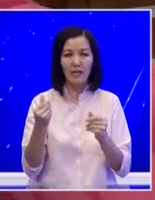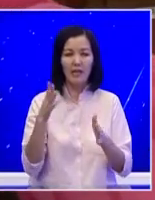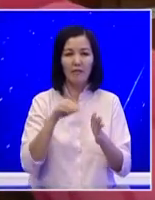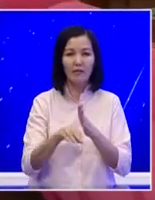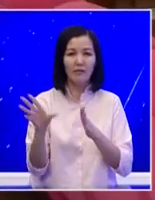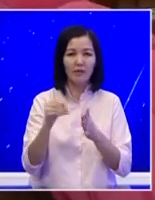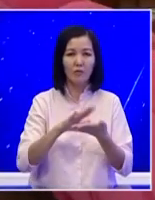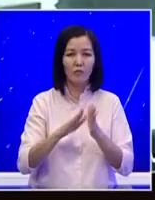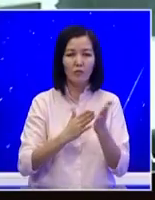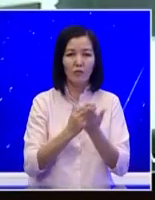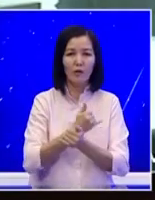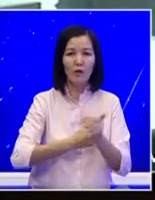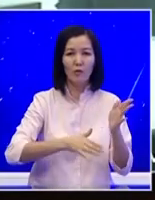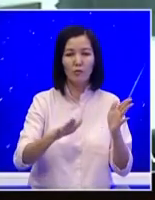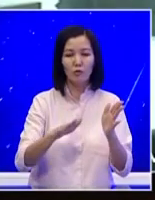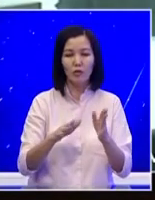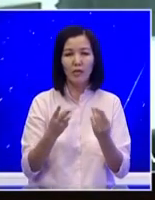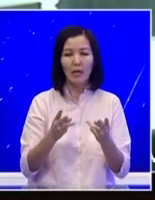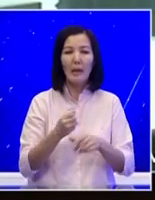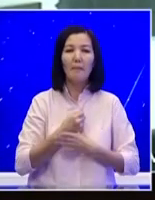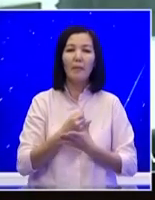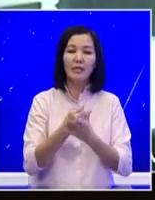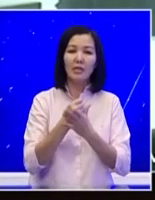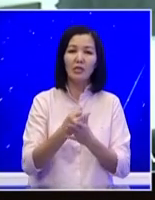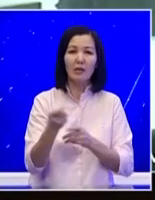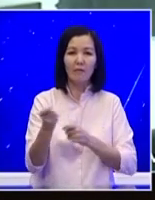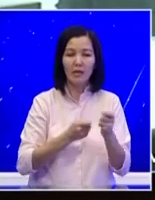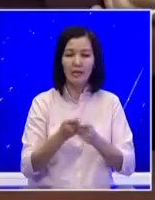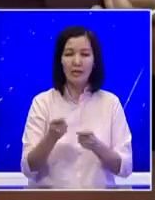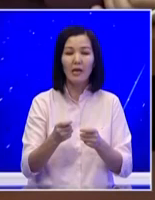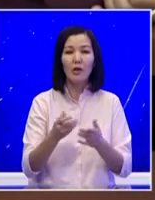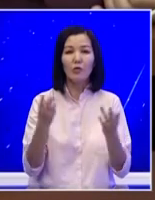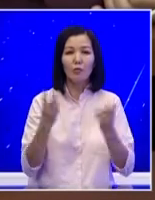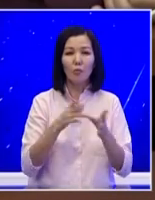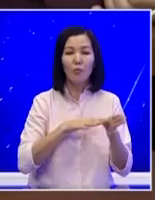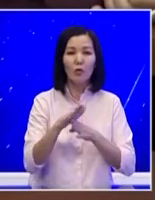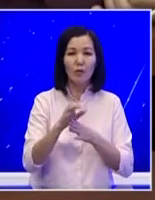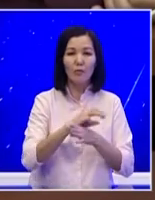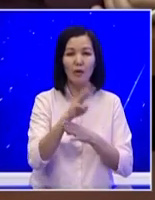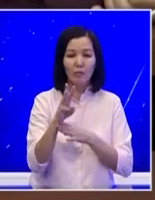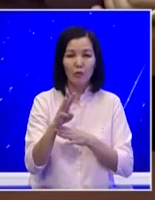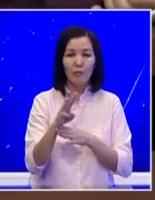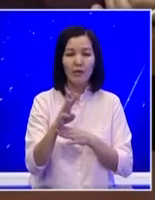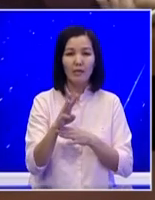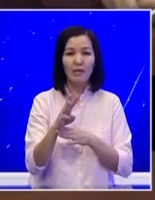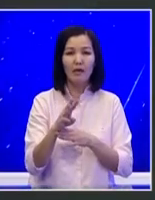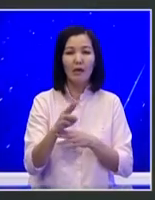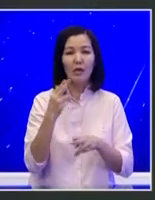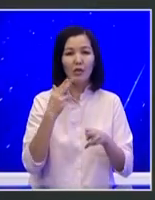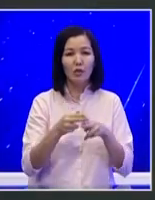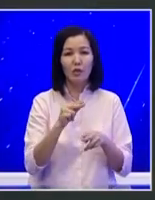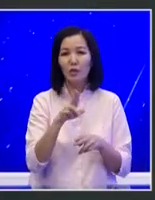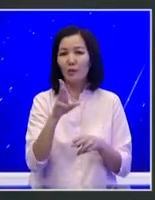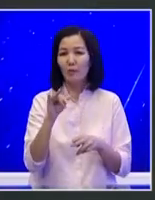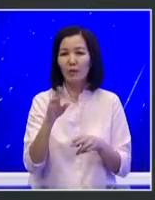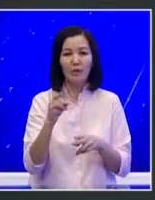создаваться все необходимые условия на местах. Поддержка со стороны местных властей должна оказываться в полном объеме. И режим ЧП, и карантин не должны